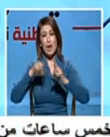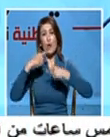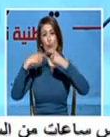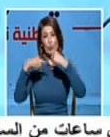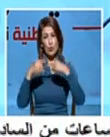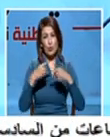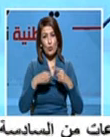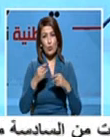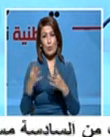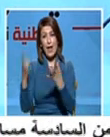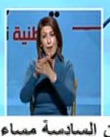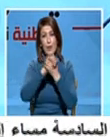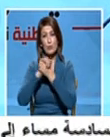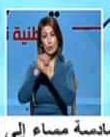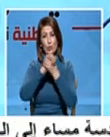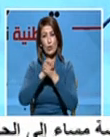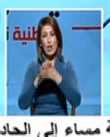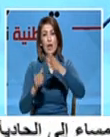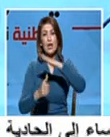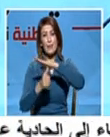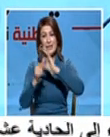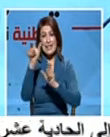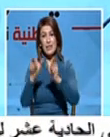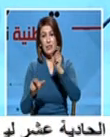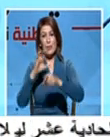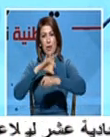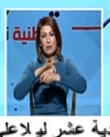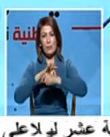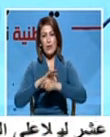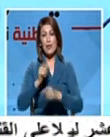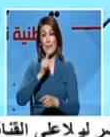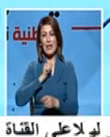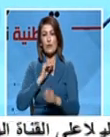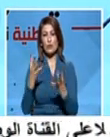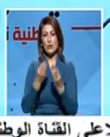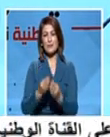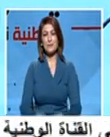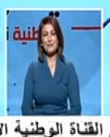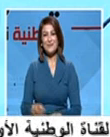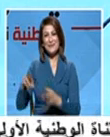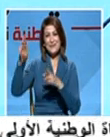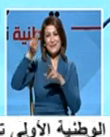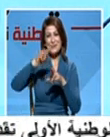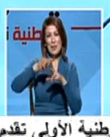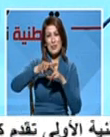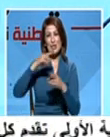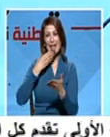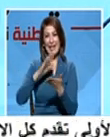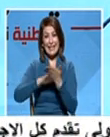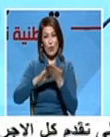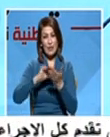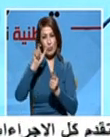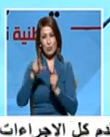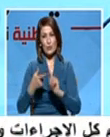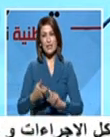وكل الأطباء بالقطاع العام أو القطاع الخاص. معك باش نرجع لك بعد باش ناخذ فكرة عليها. معك